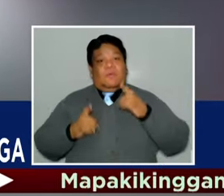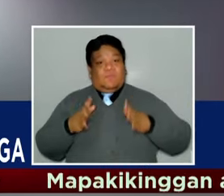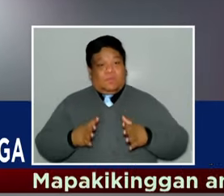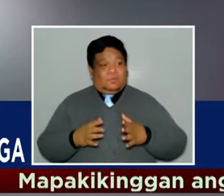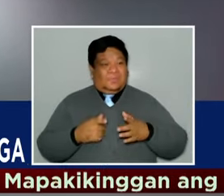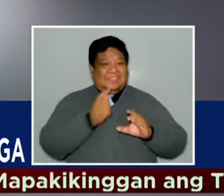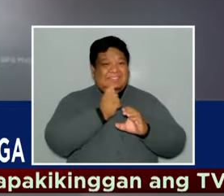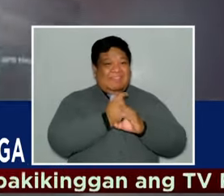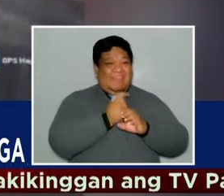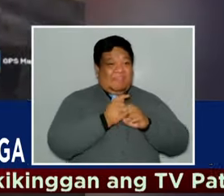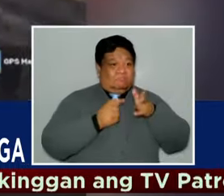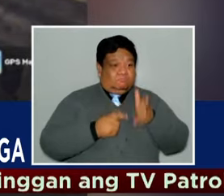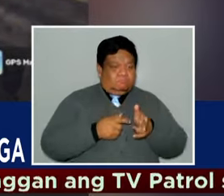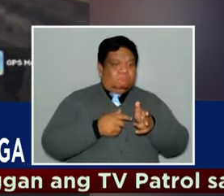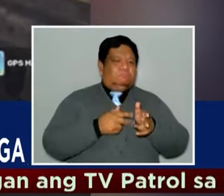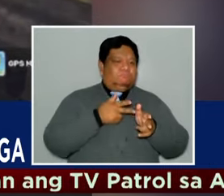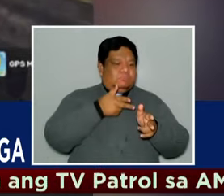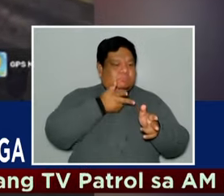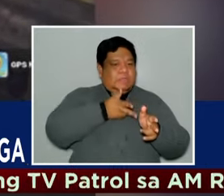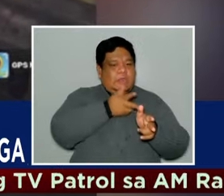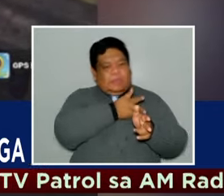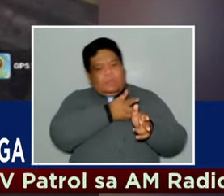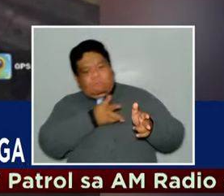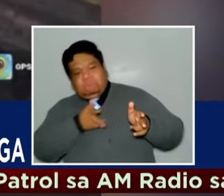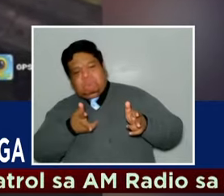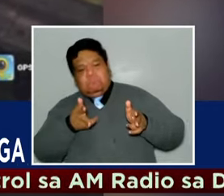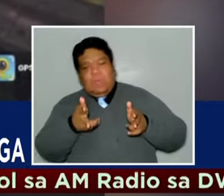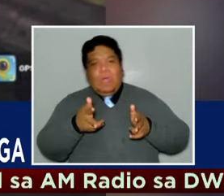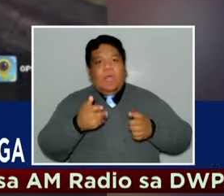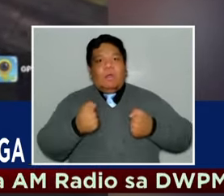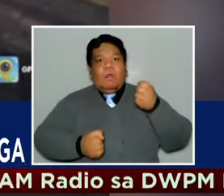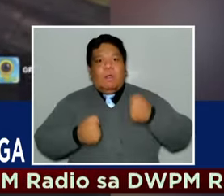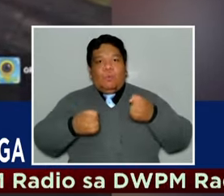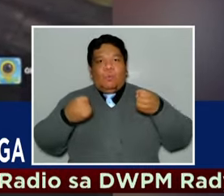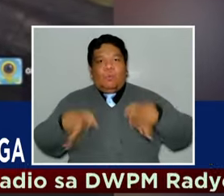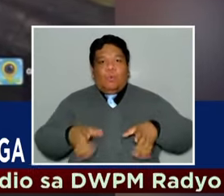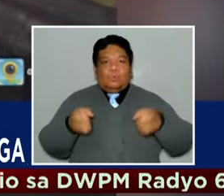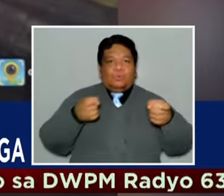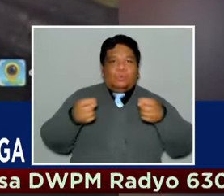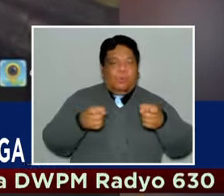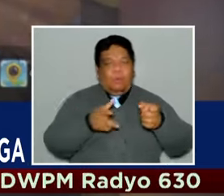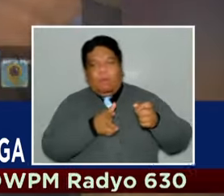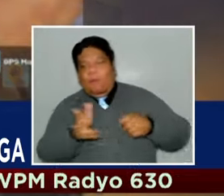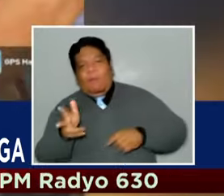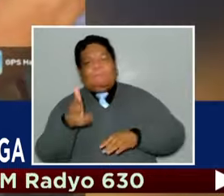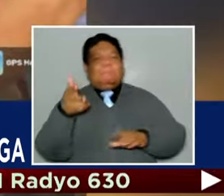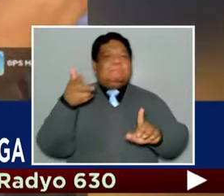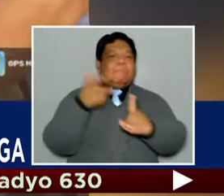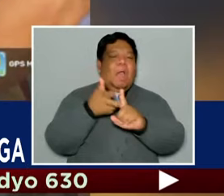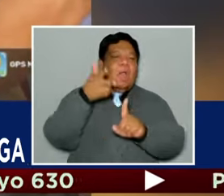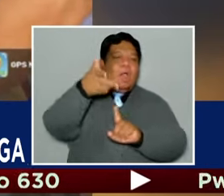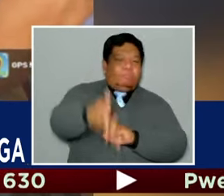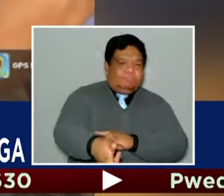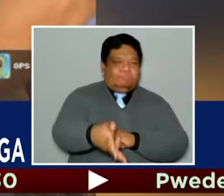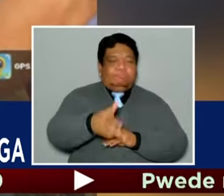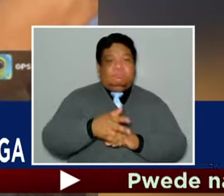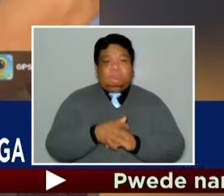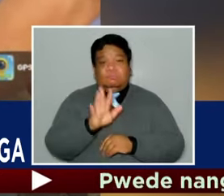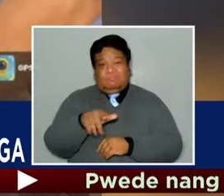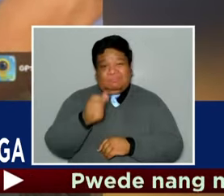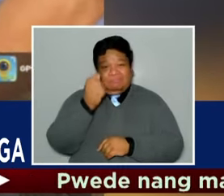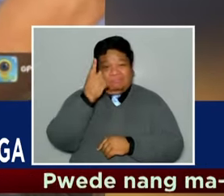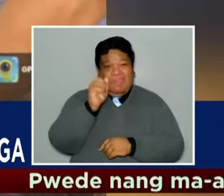sa mawala ng kontrol sa manibela. Nagpaalala naman ang mga otoridad na huwag magmamaneho kapag kayo